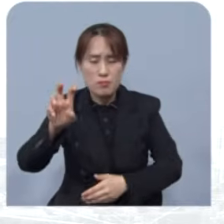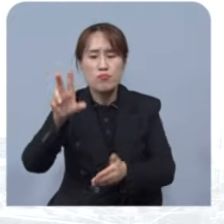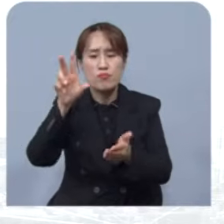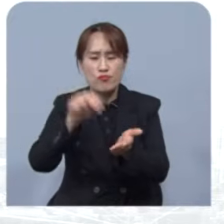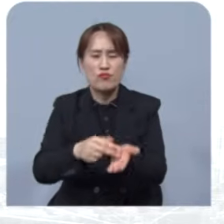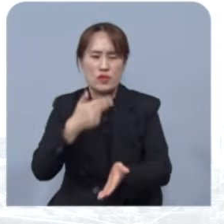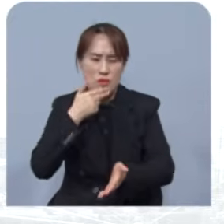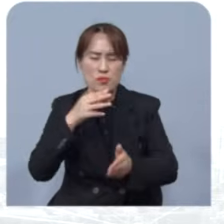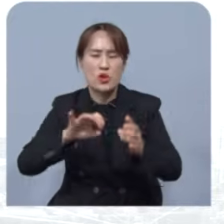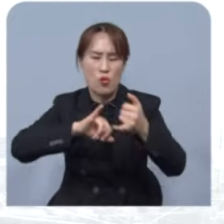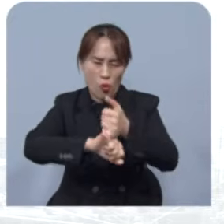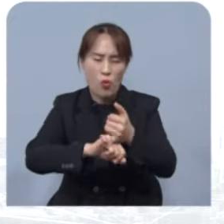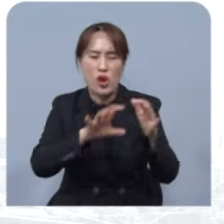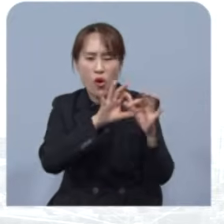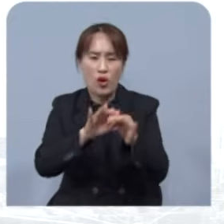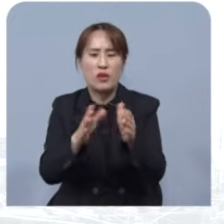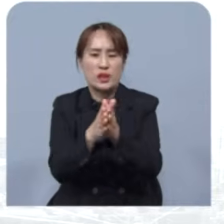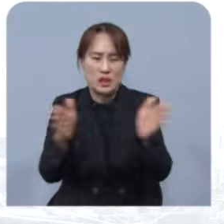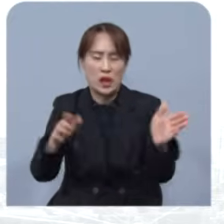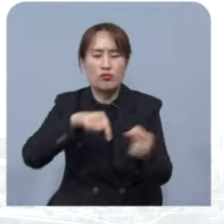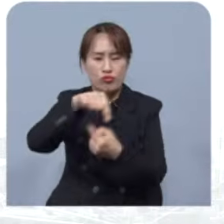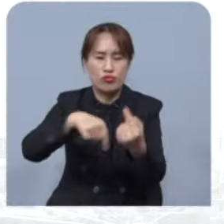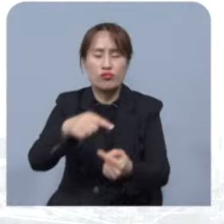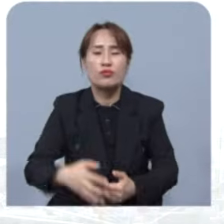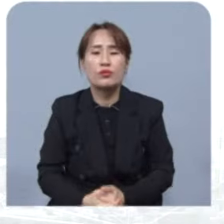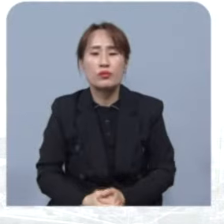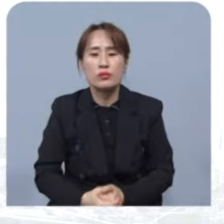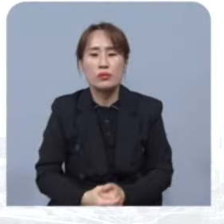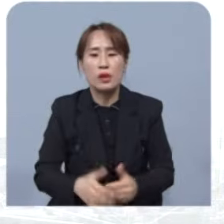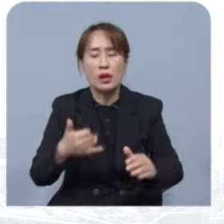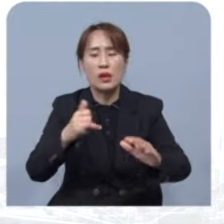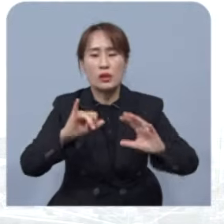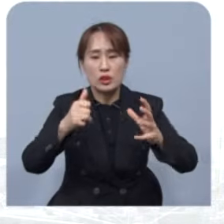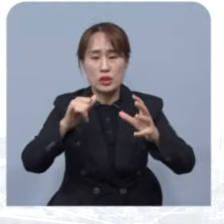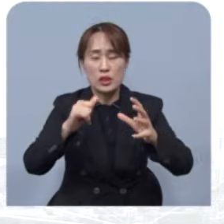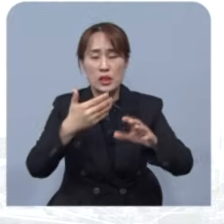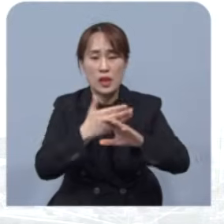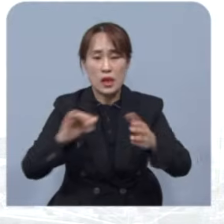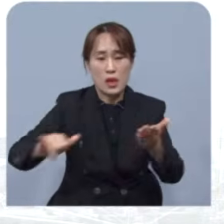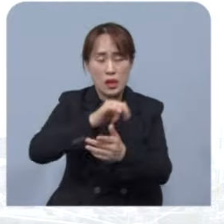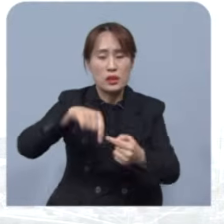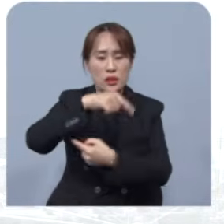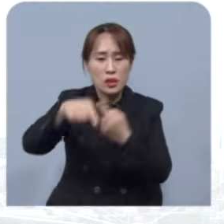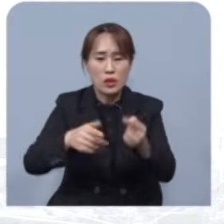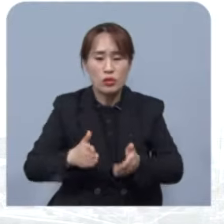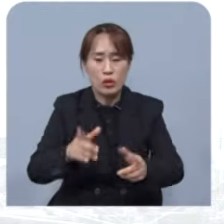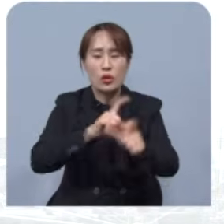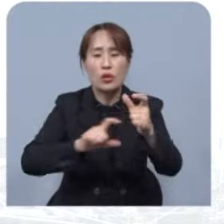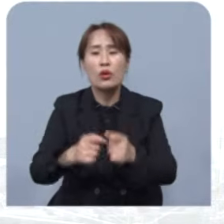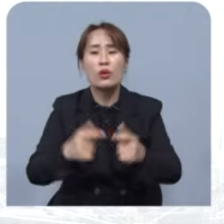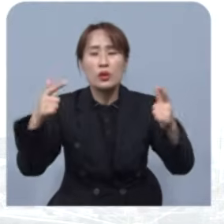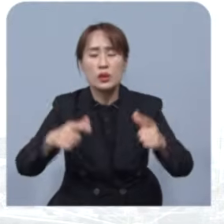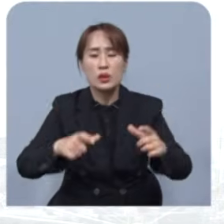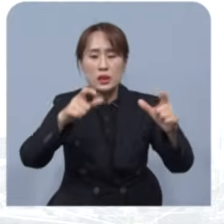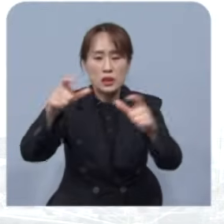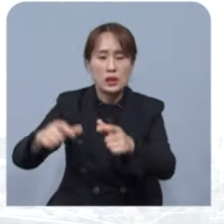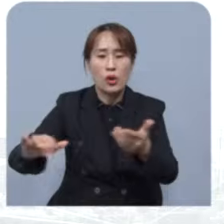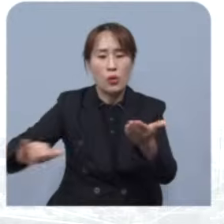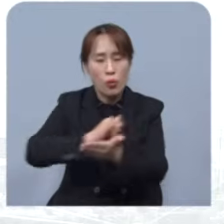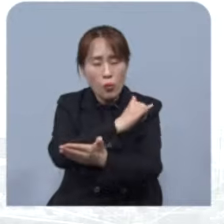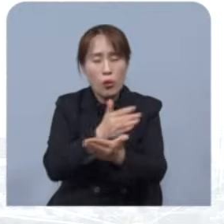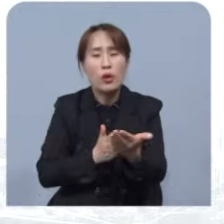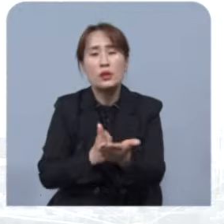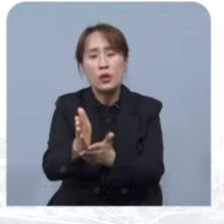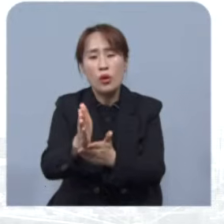없이 개통하겠습니다. 국제선 증편을 위해 민항 슬롯을 추가 확보하고 지방공항